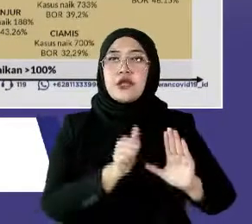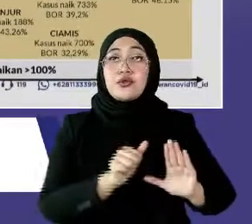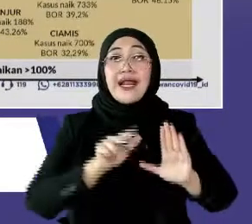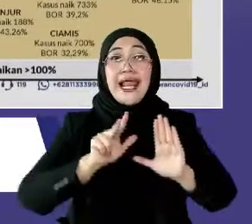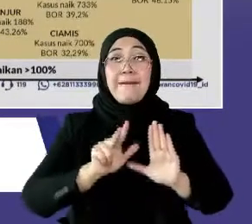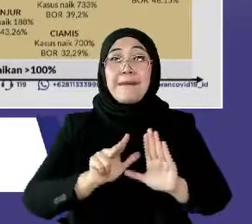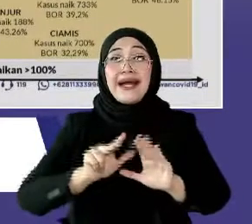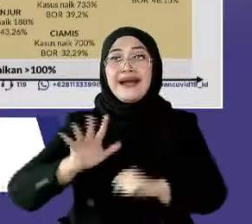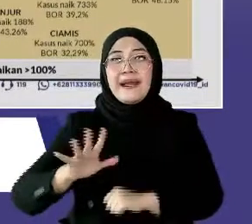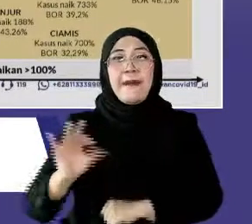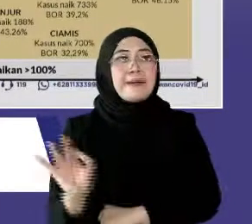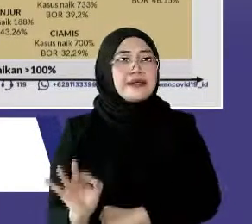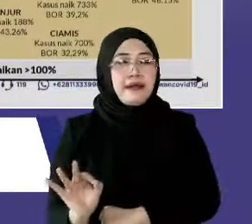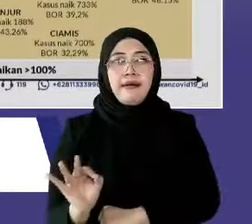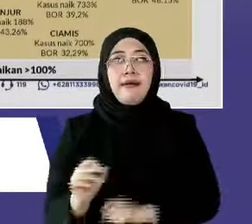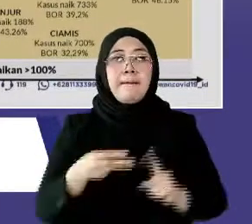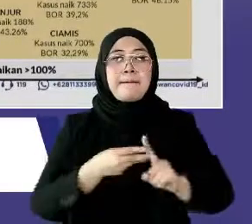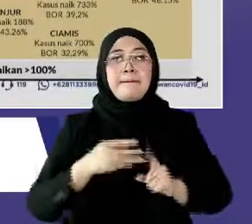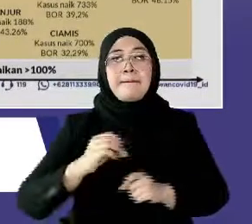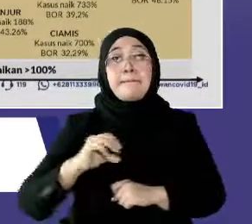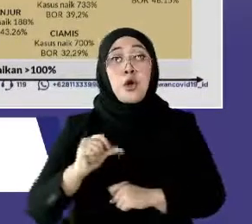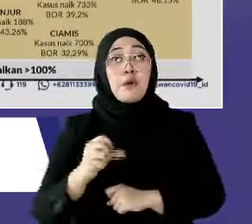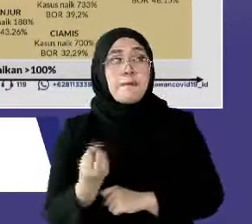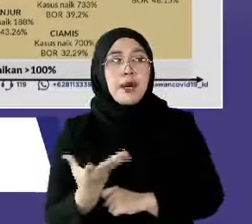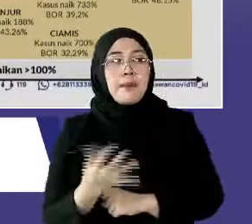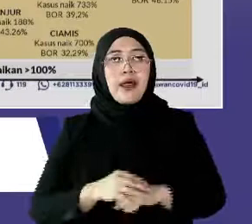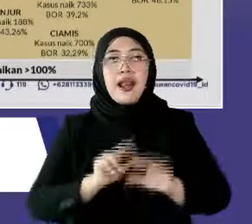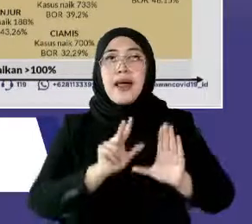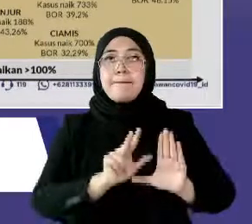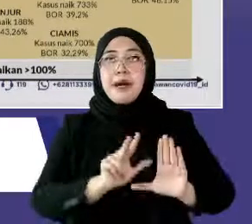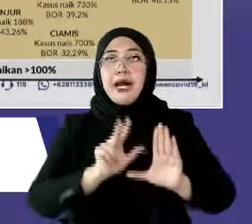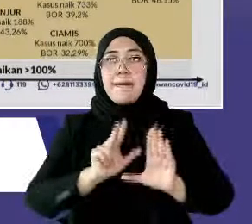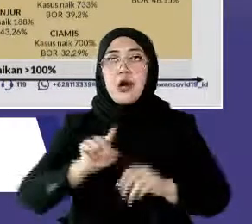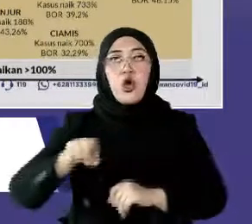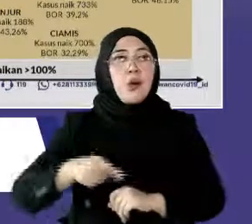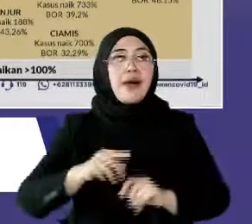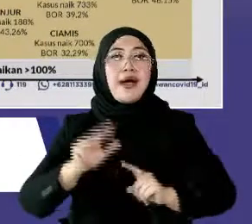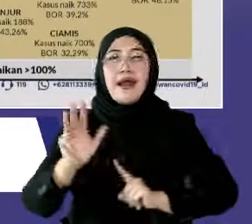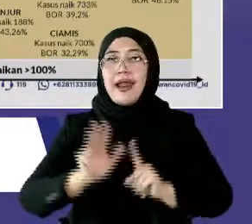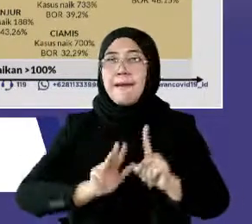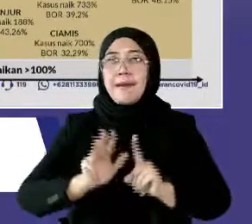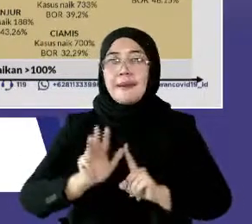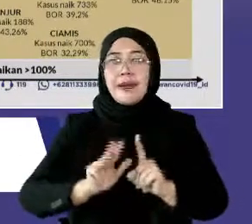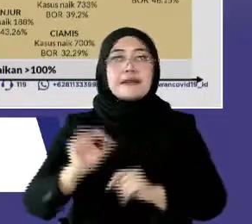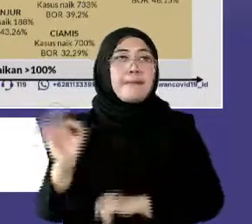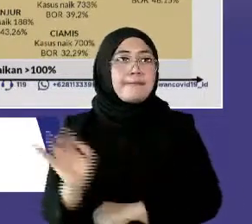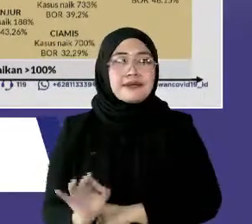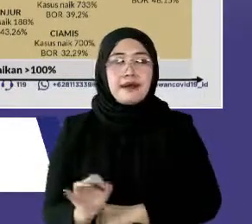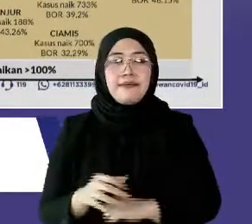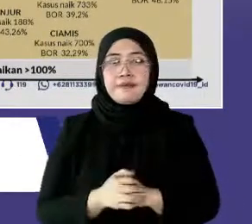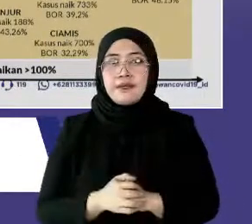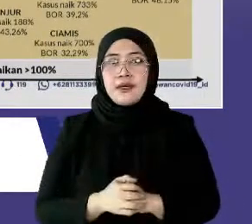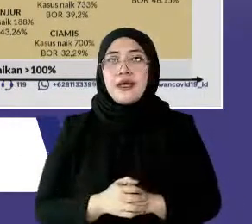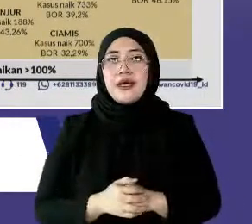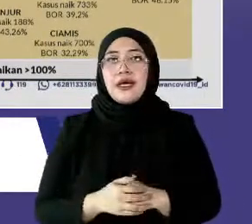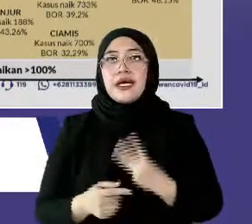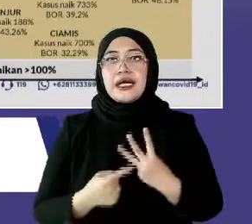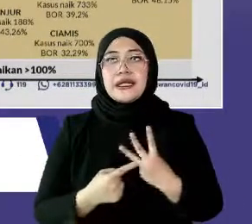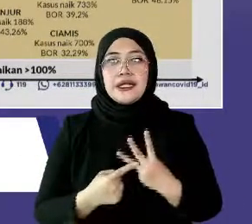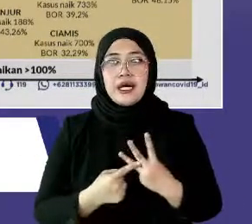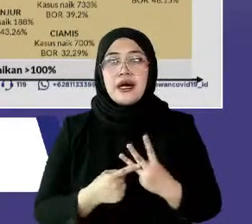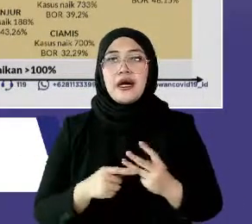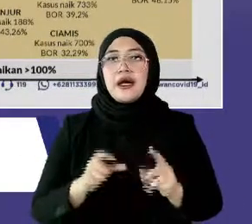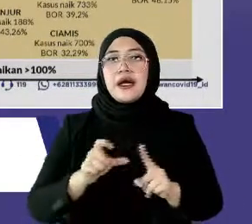685 persen dan bor mencapai 88,8 belas persen yang ketiga adalah Demak